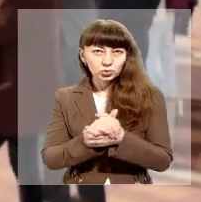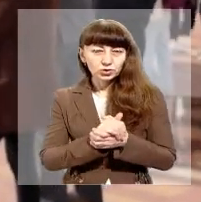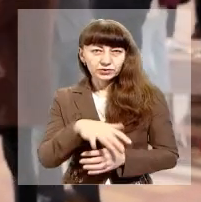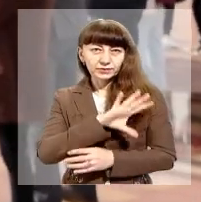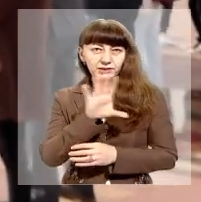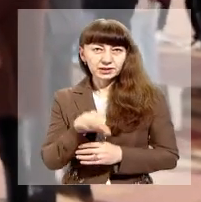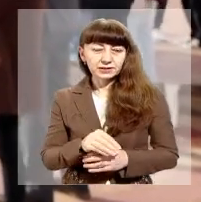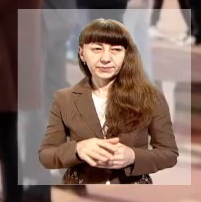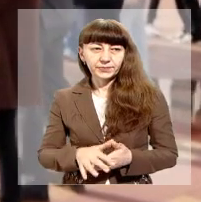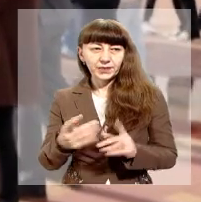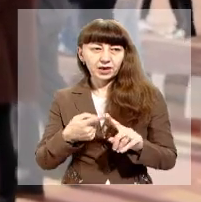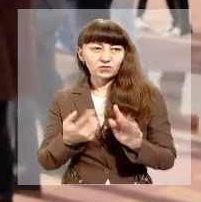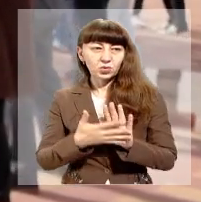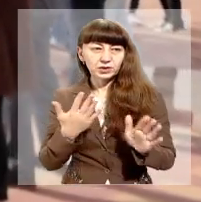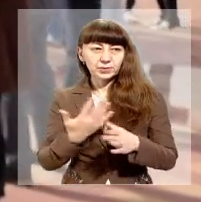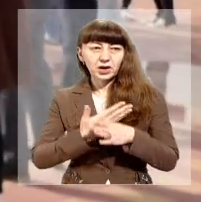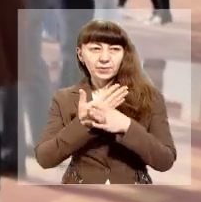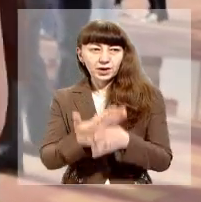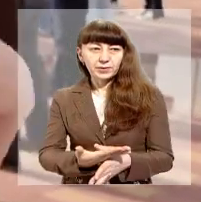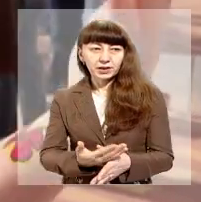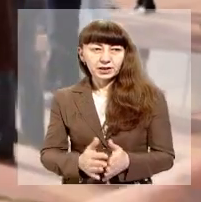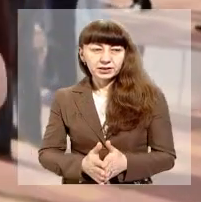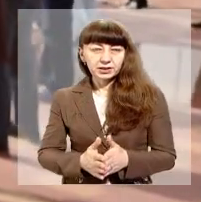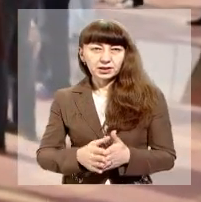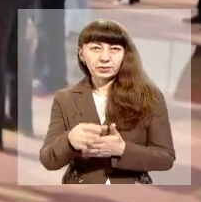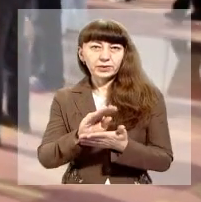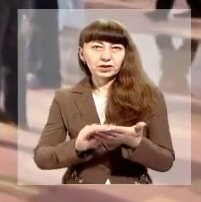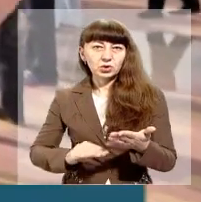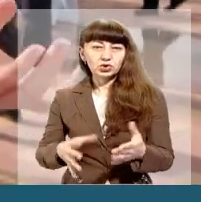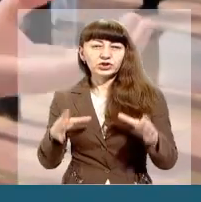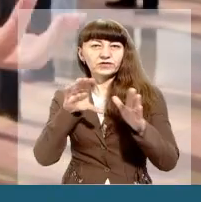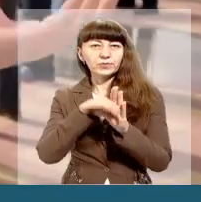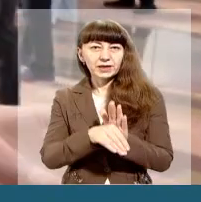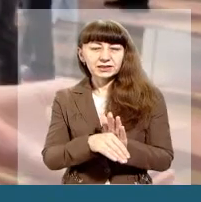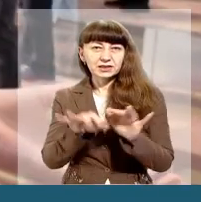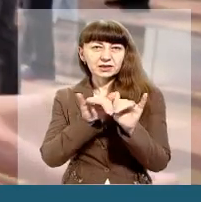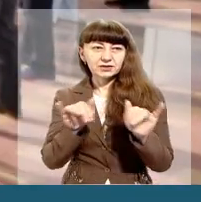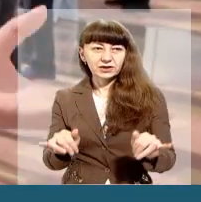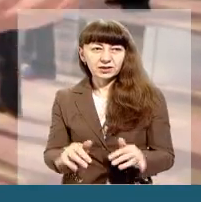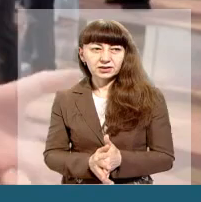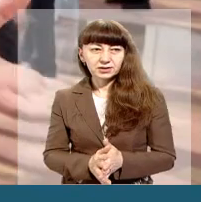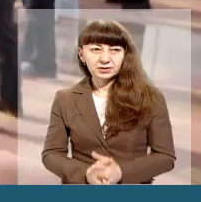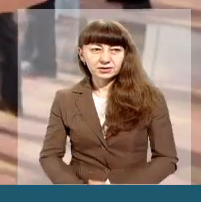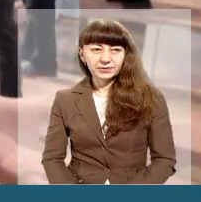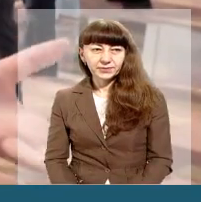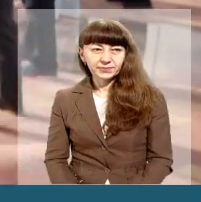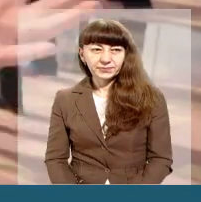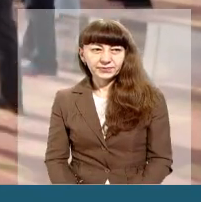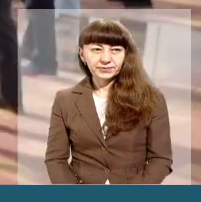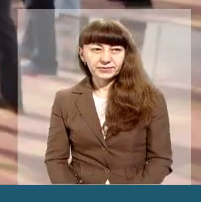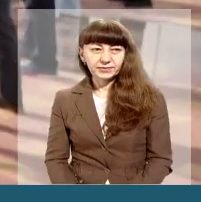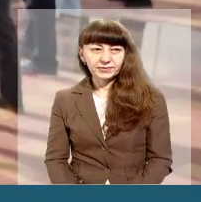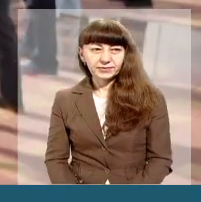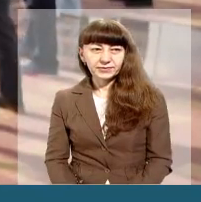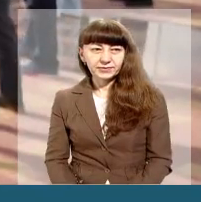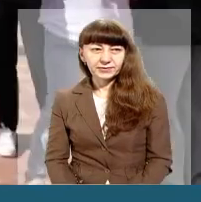первую очередь и помогает нам идти дальше вместе. Неважно, где мы учимся, мы все одинаковые, мы люди, и мы